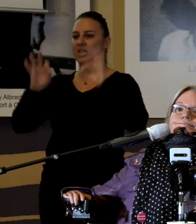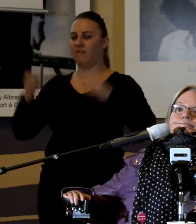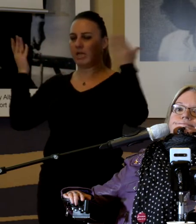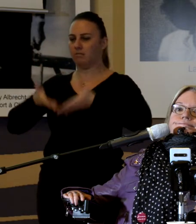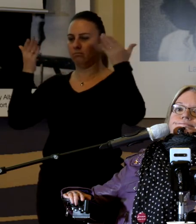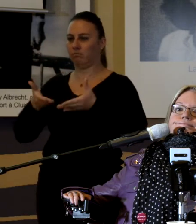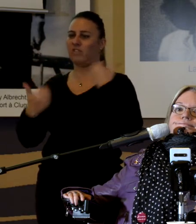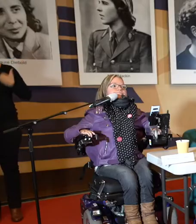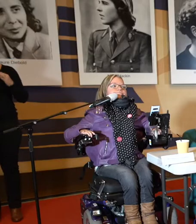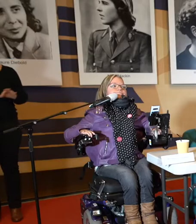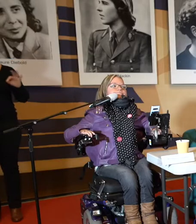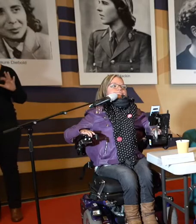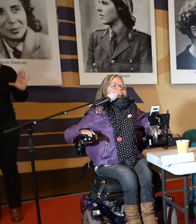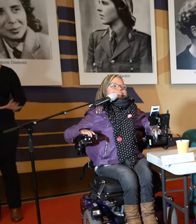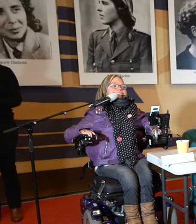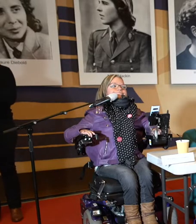Voilà.